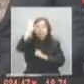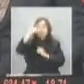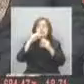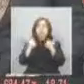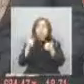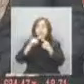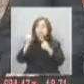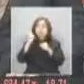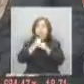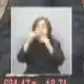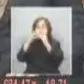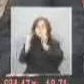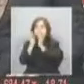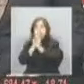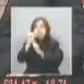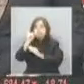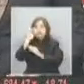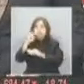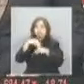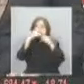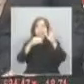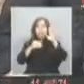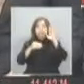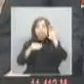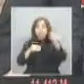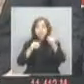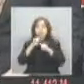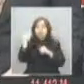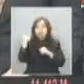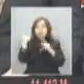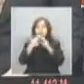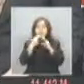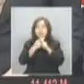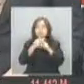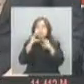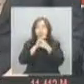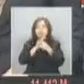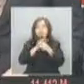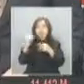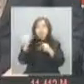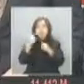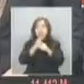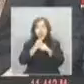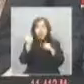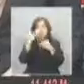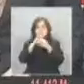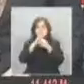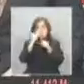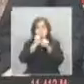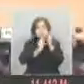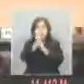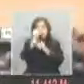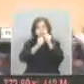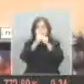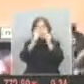ทำ 26 ตามและช่ให้บอสตันเซลติก ชนะ New York Knicksพอมทงผ่านเข้สู่รอบรองชนะเลิศของสายตะวนออกได้สำเร็เป็ทมแรกแล้